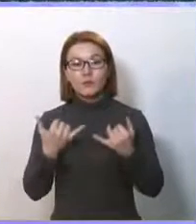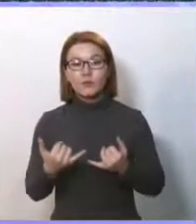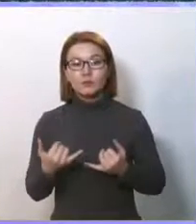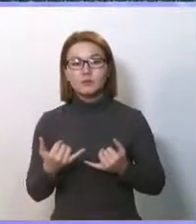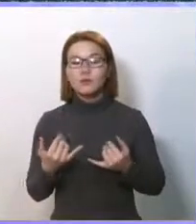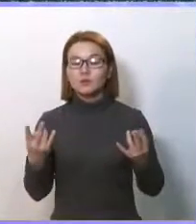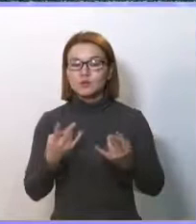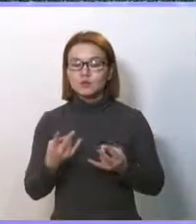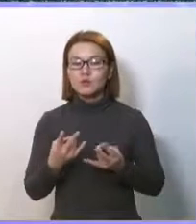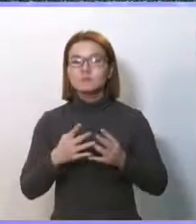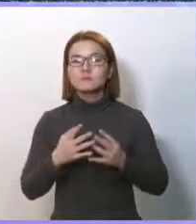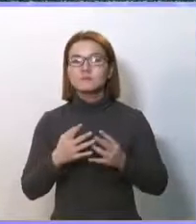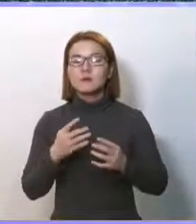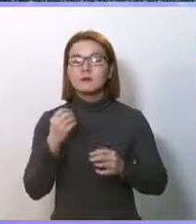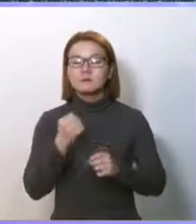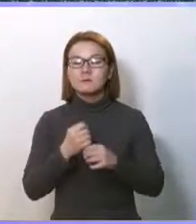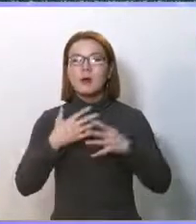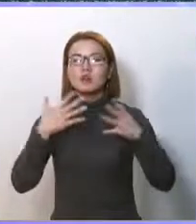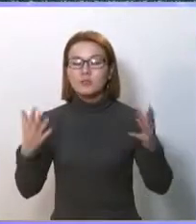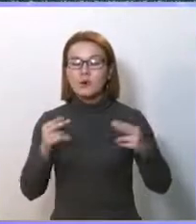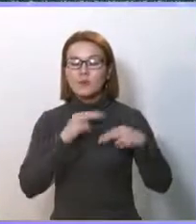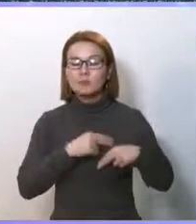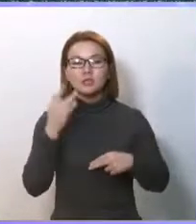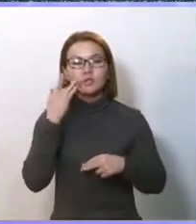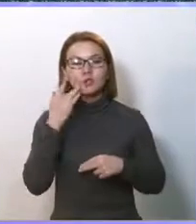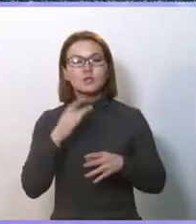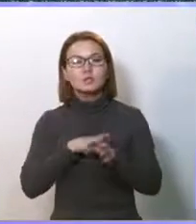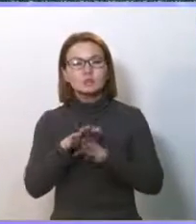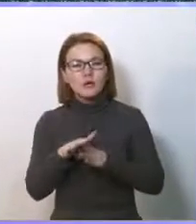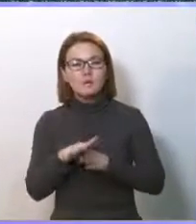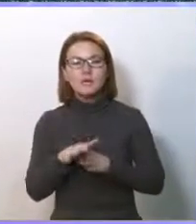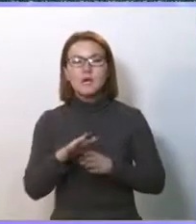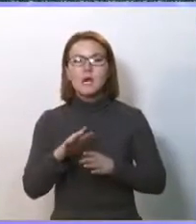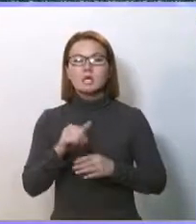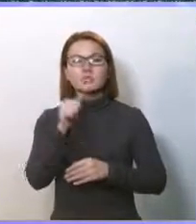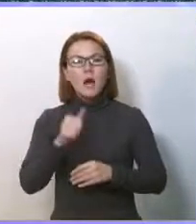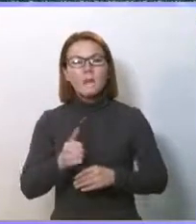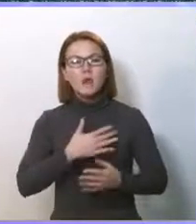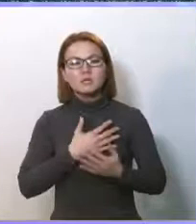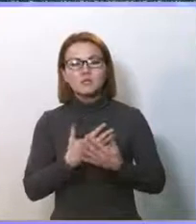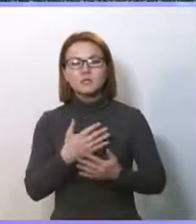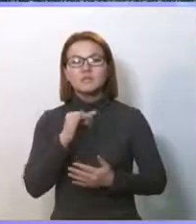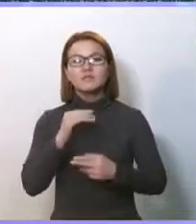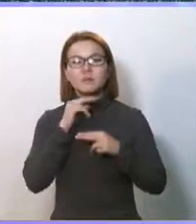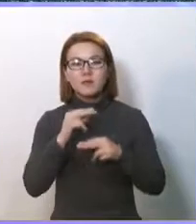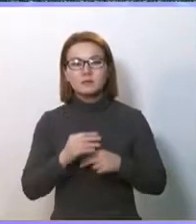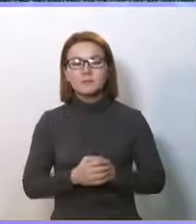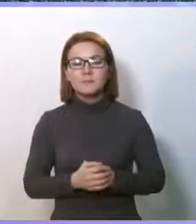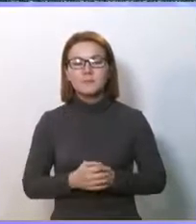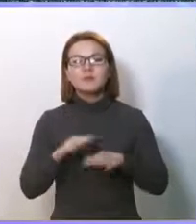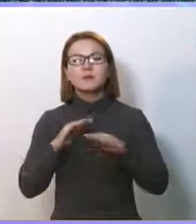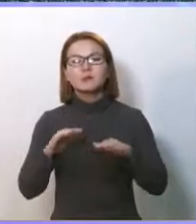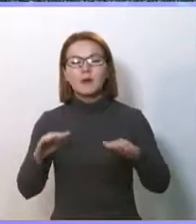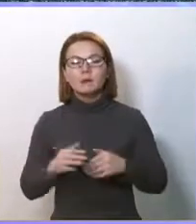предстоит большая работа, с которой справятся только самые активные и внимательные.